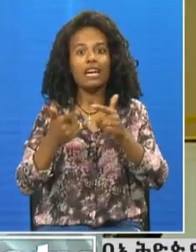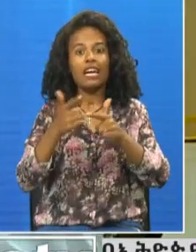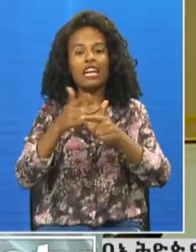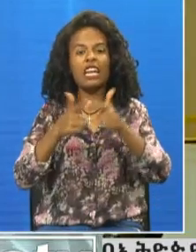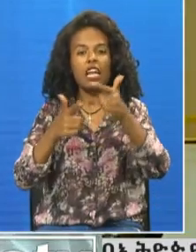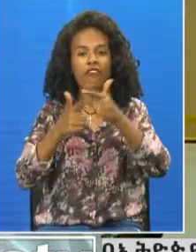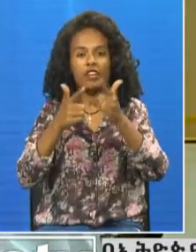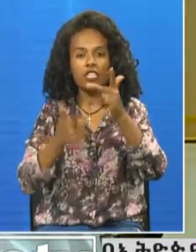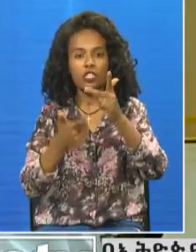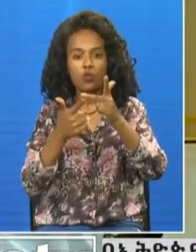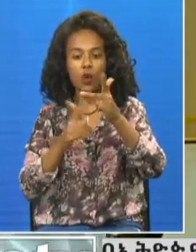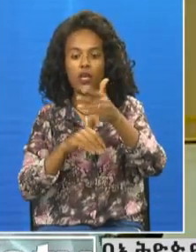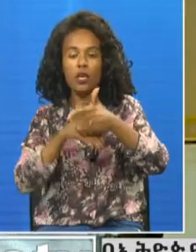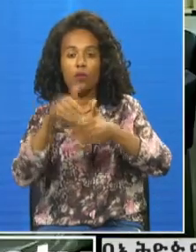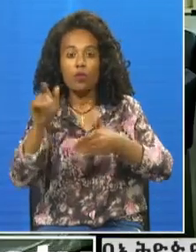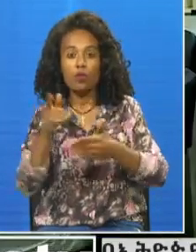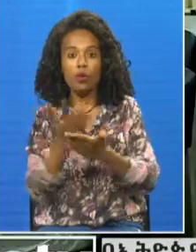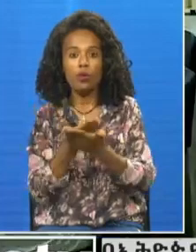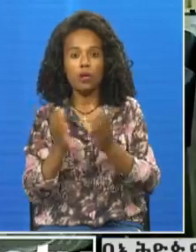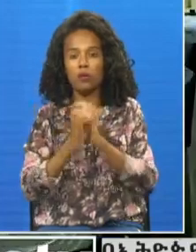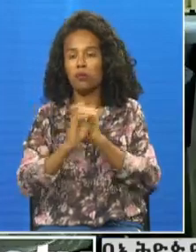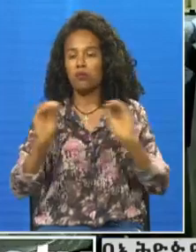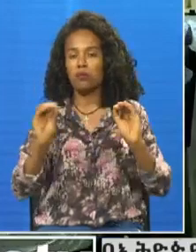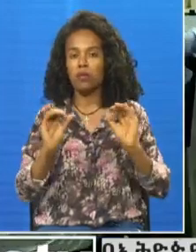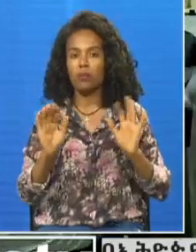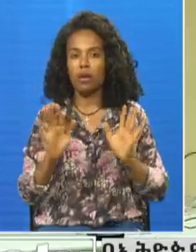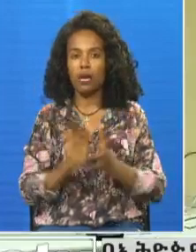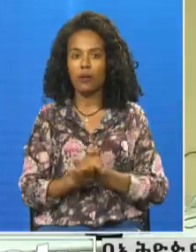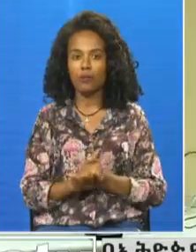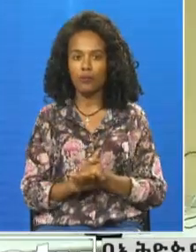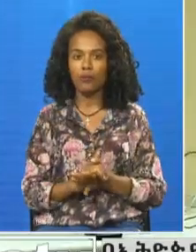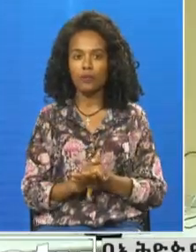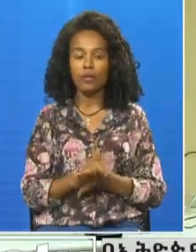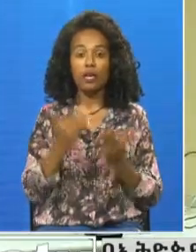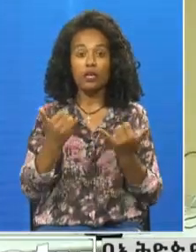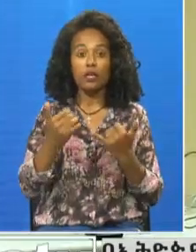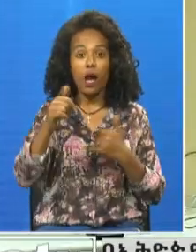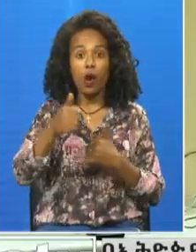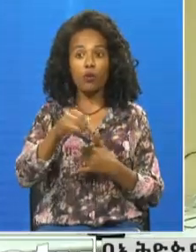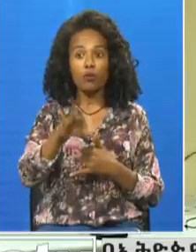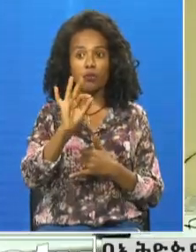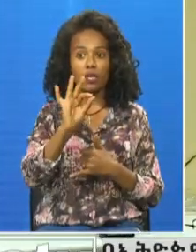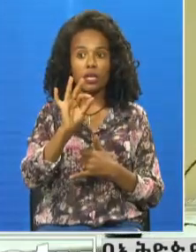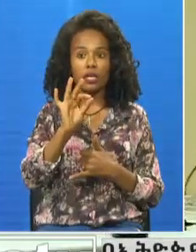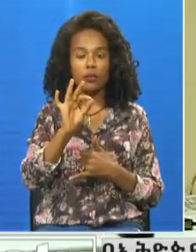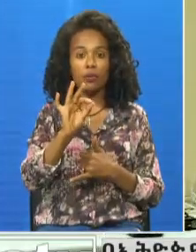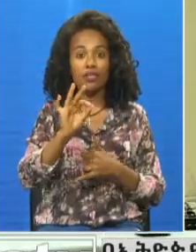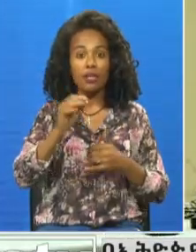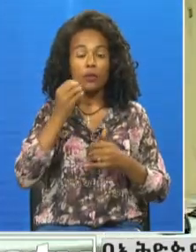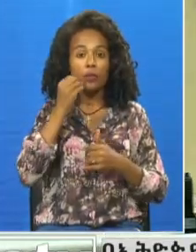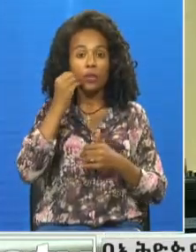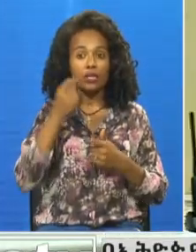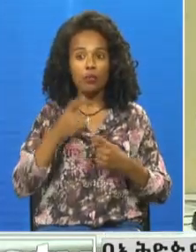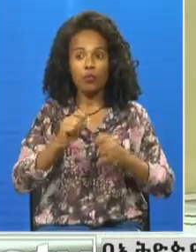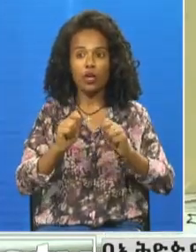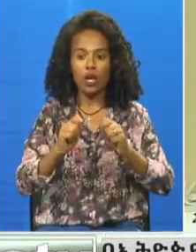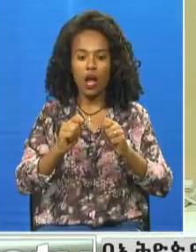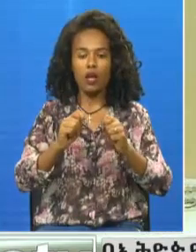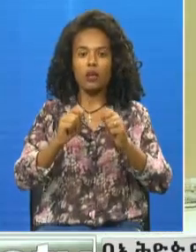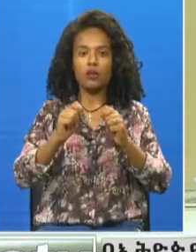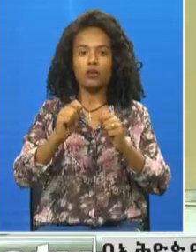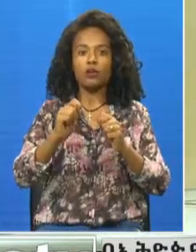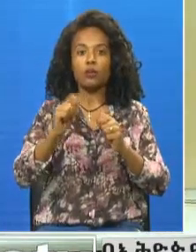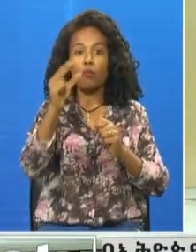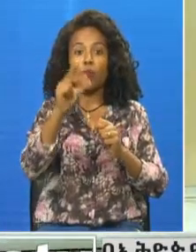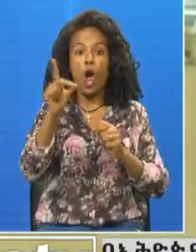የተለያዩ ሳይንሳዊ ደረጃዎችን ካለፈ በኋላ የመጨረሻው የልየታ ስራ ወይም የተመረመረው ናሙና የኮቪድ-19 ቫይረስ አለበት አሊያም